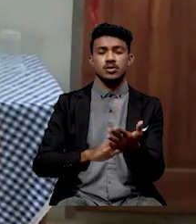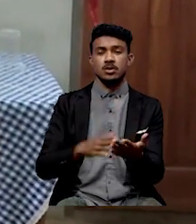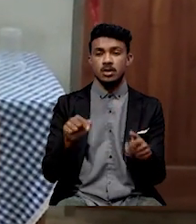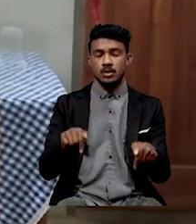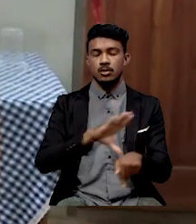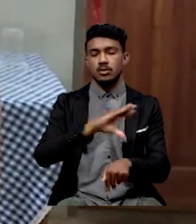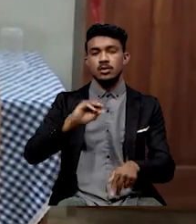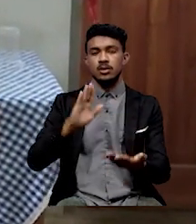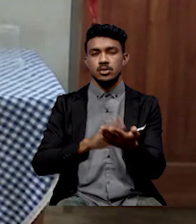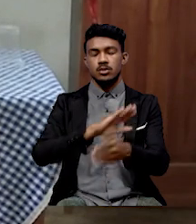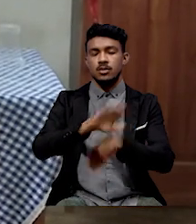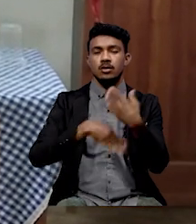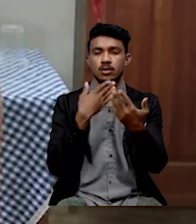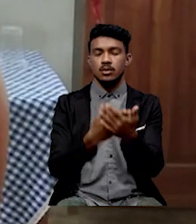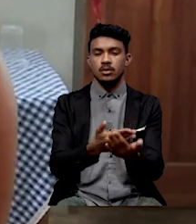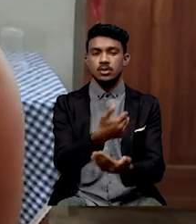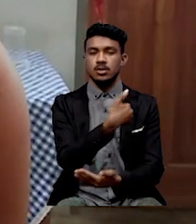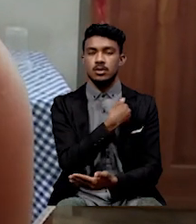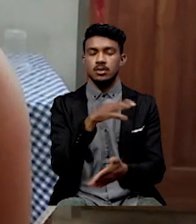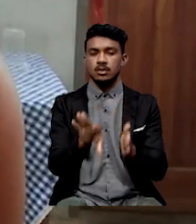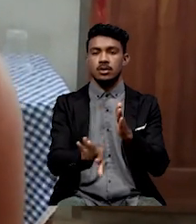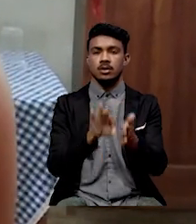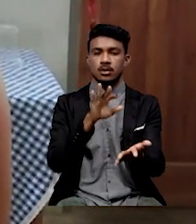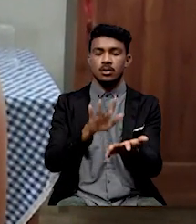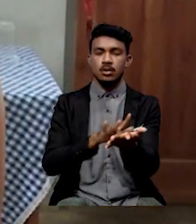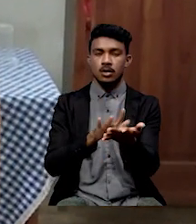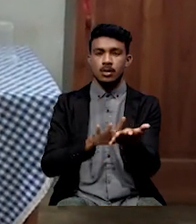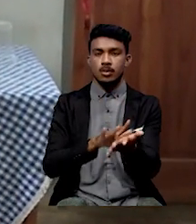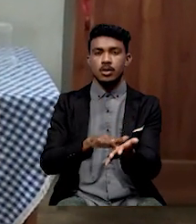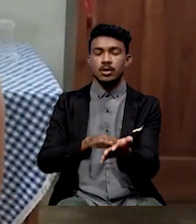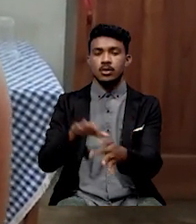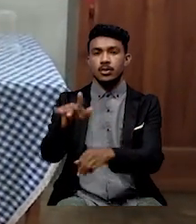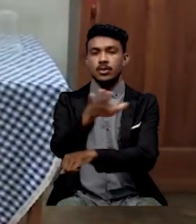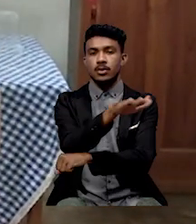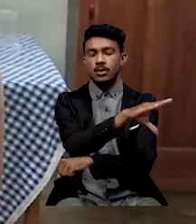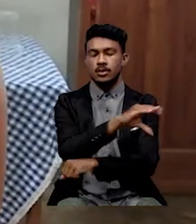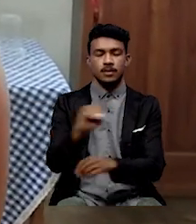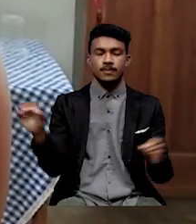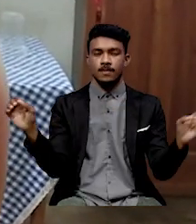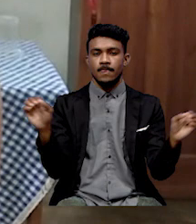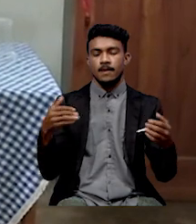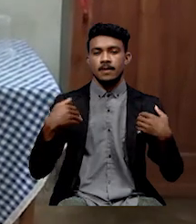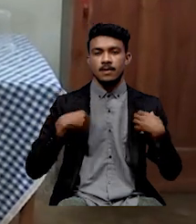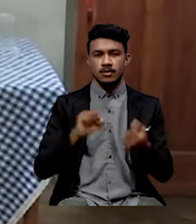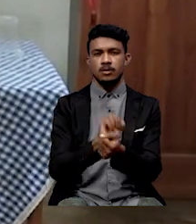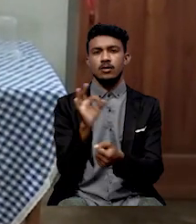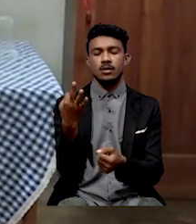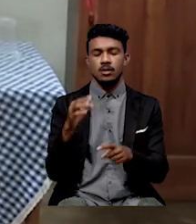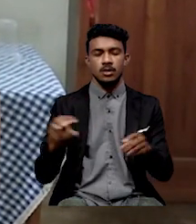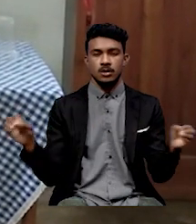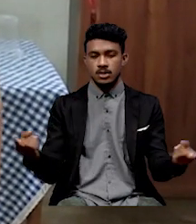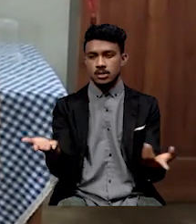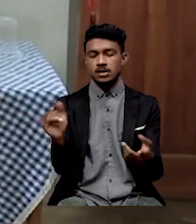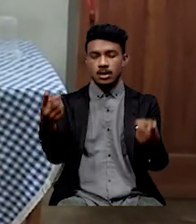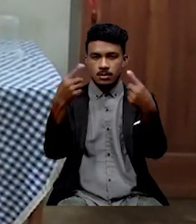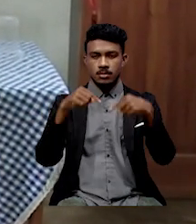ketan sa iya hetan ai moro ko di rega ka nemos la iya huta iya covid sira tuon mai be iya dengue ni sira sira tuon